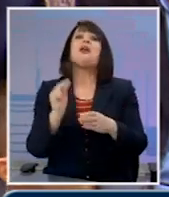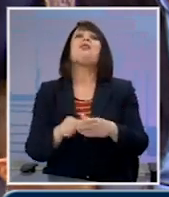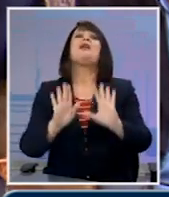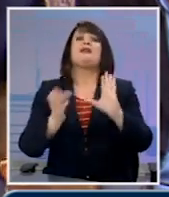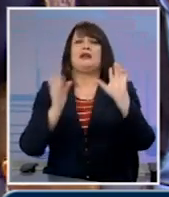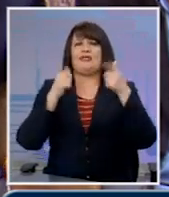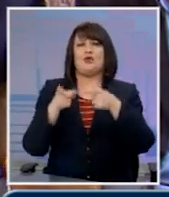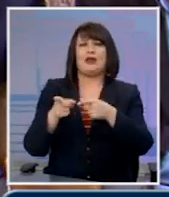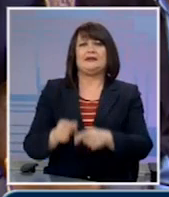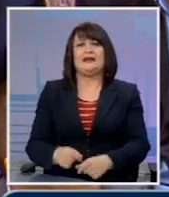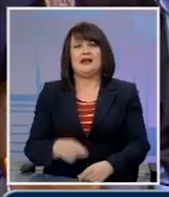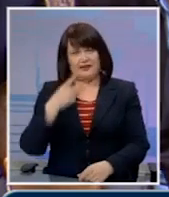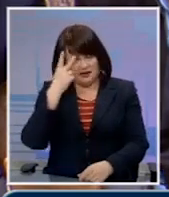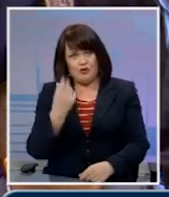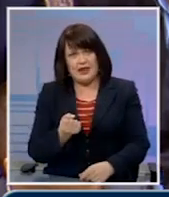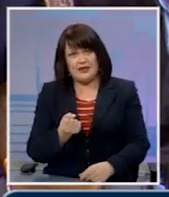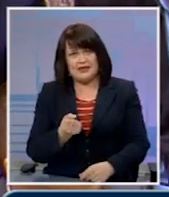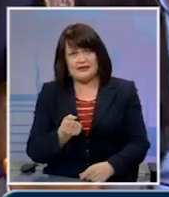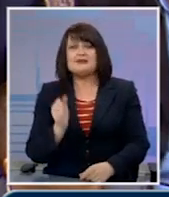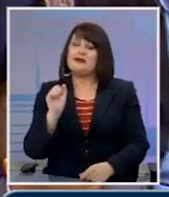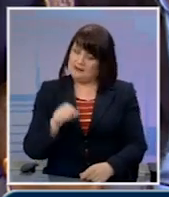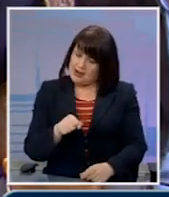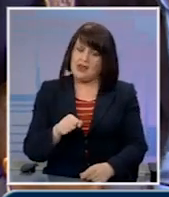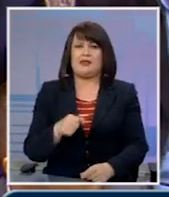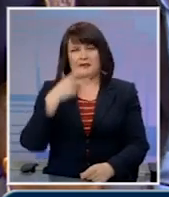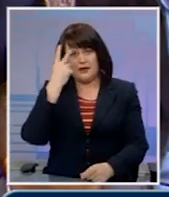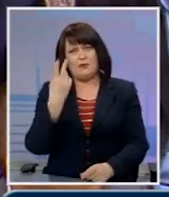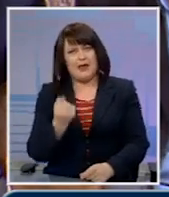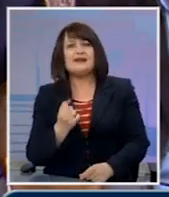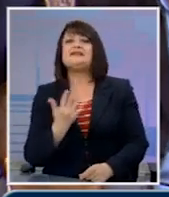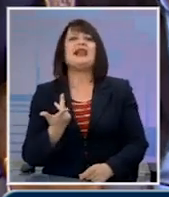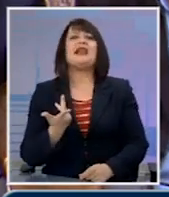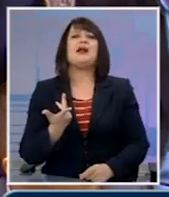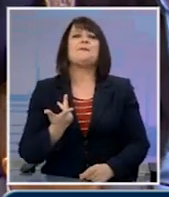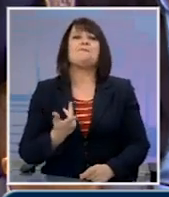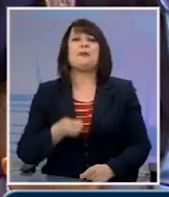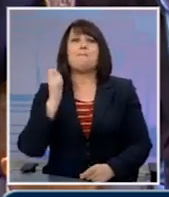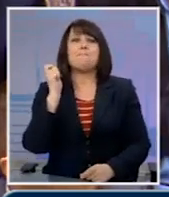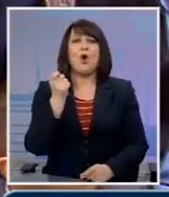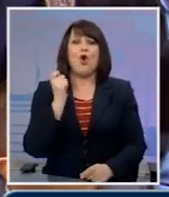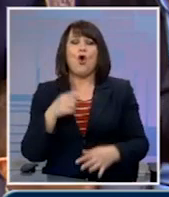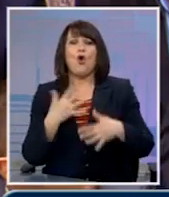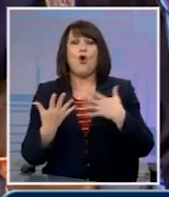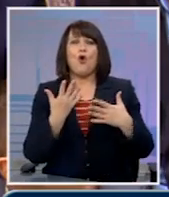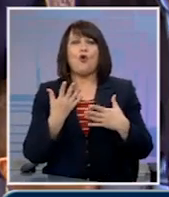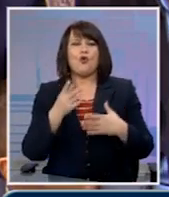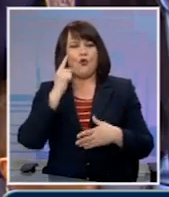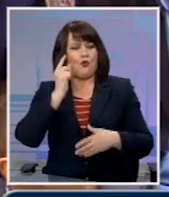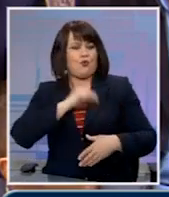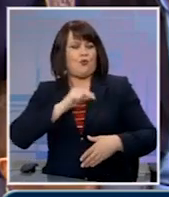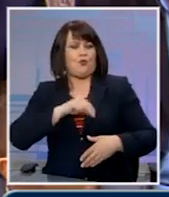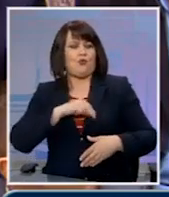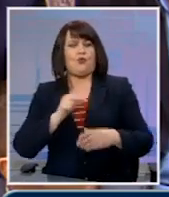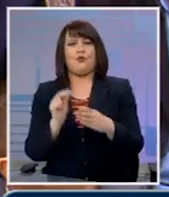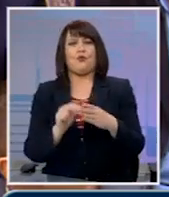έχετε αυτό το δικαίωμα ναι το έχετε εν ονόματι του πολιτικαντισμός ψηφοθηρίας να